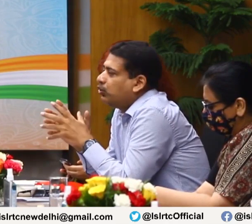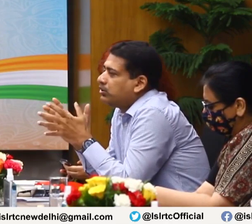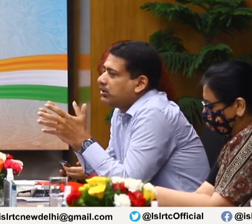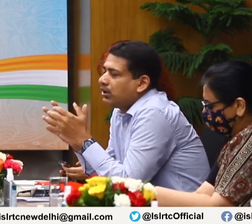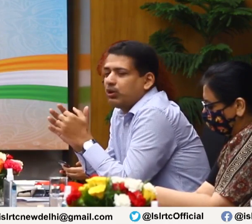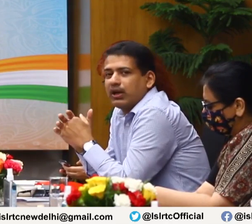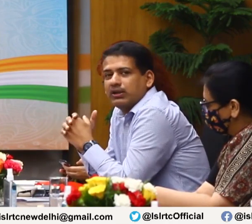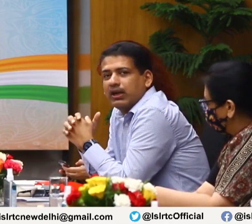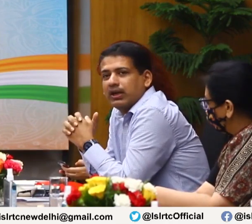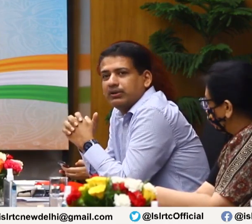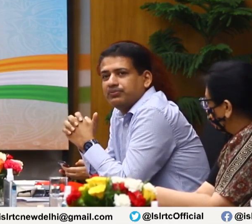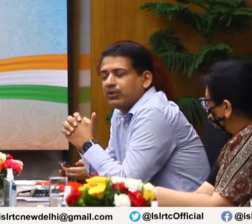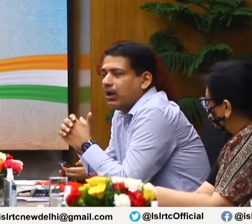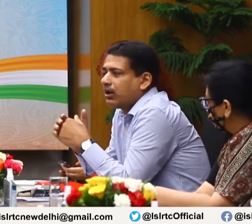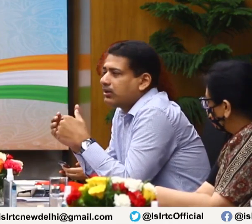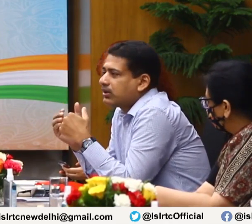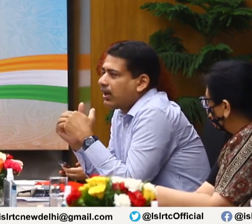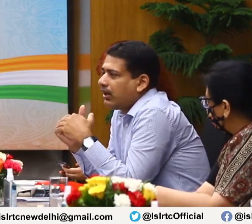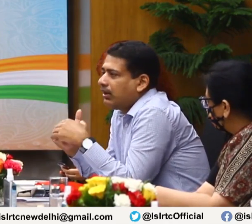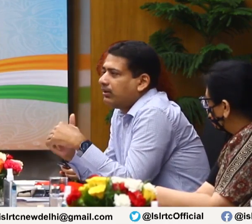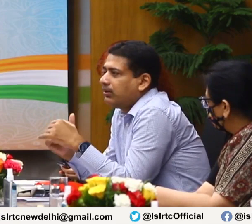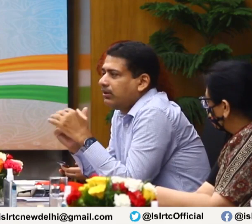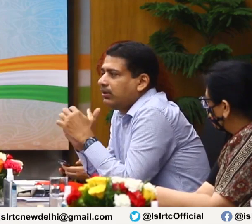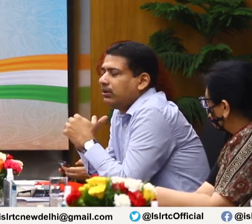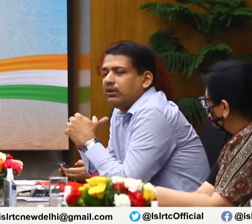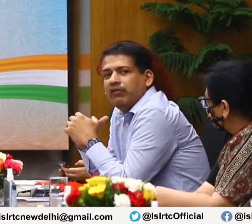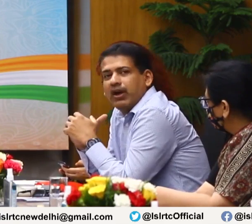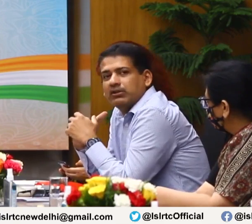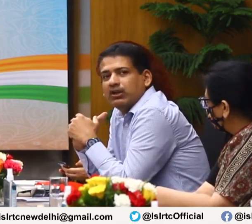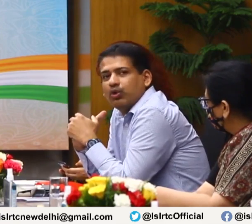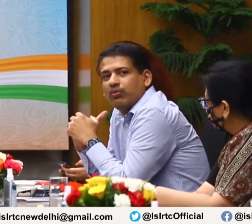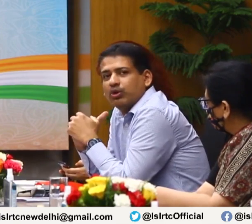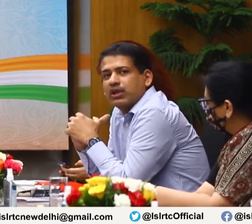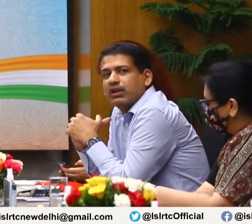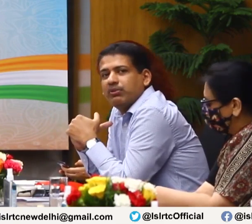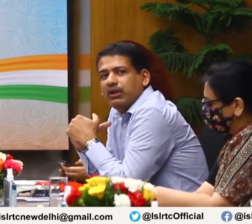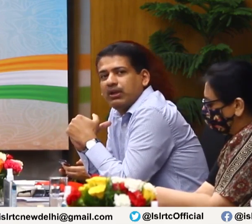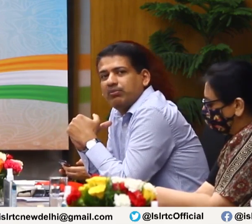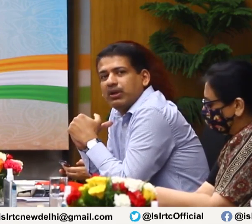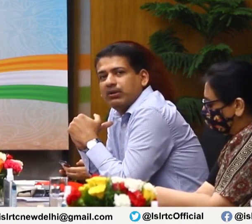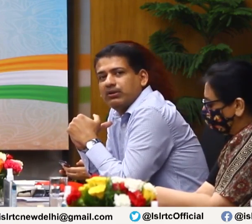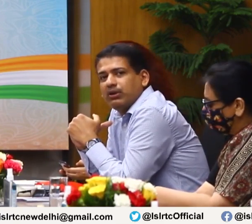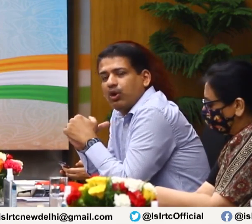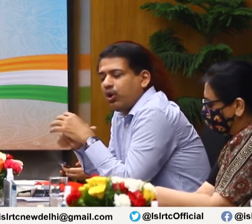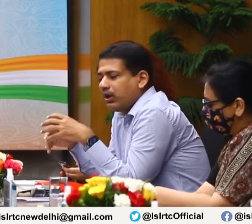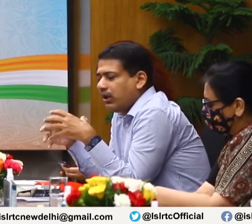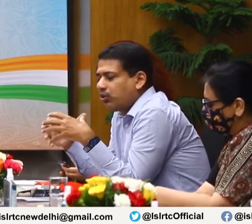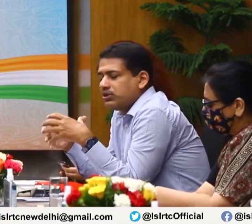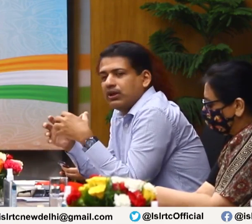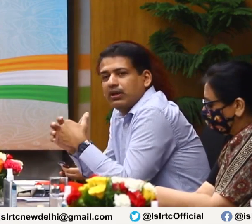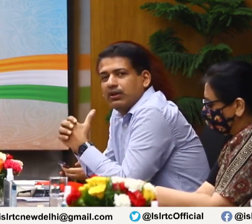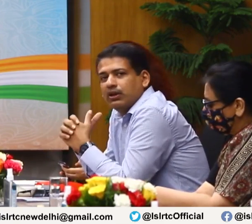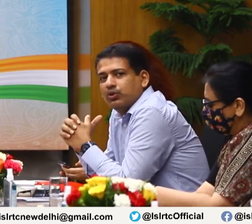ये तीनों चीज अधूरा रह जाएगा अगर सारे दिव्यांगजन को हम लोग साथ में नहीं ला पाए और